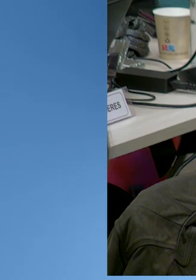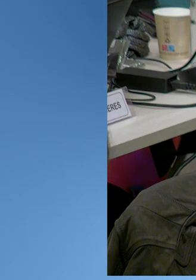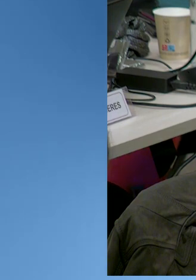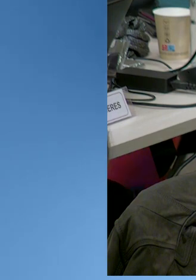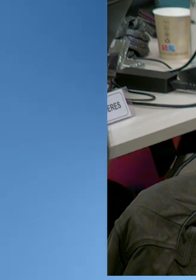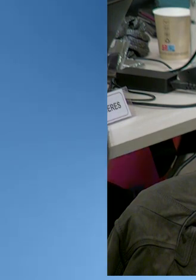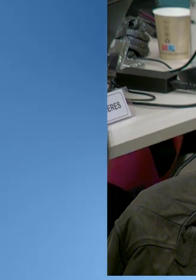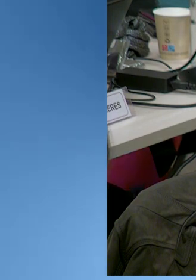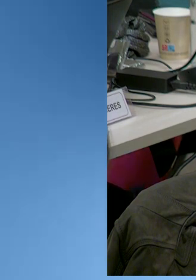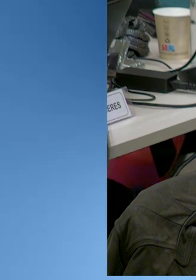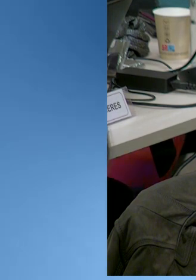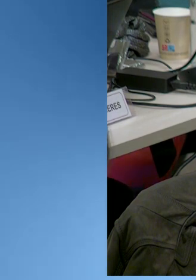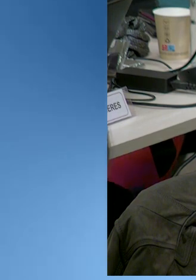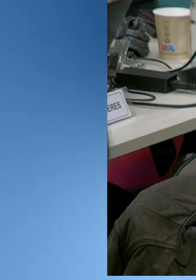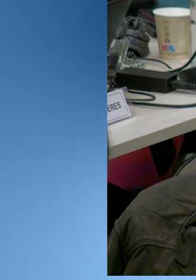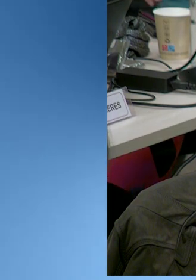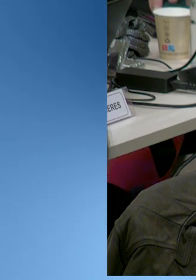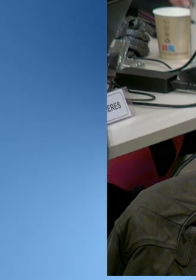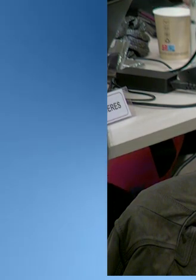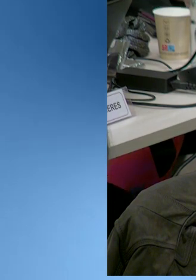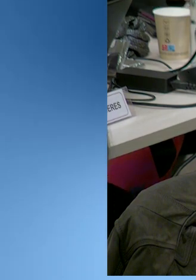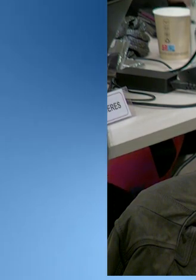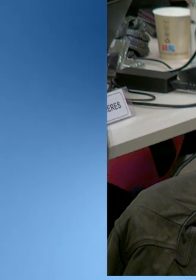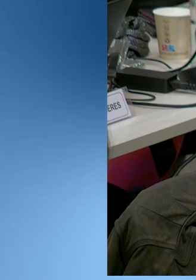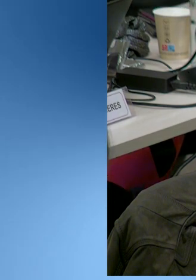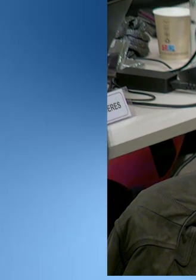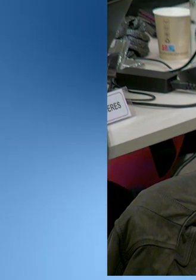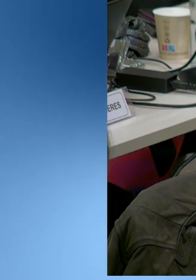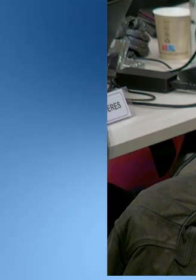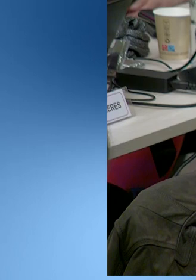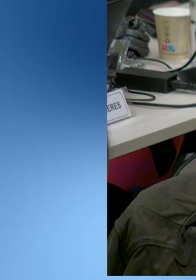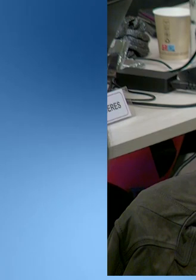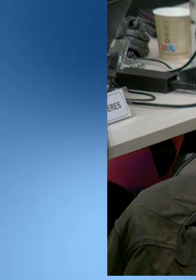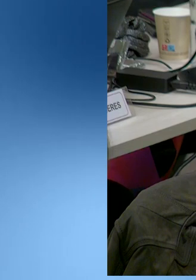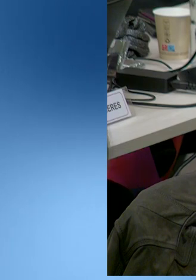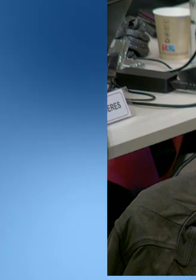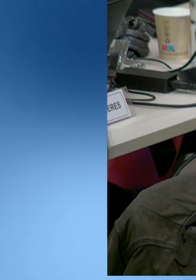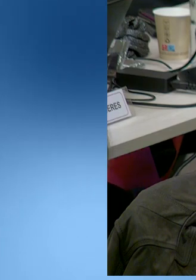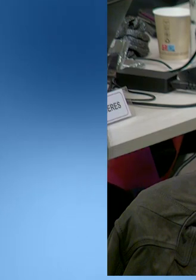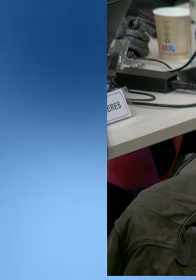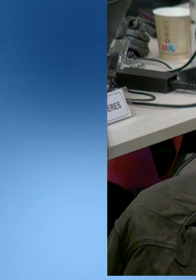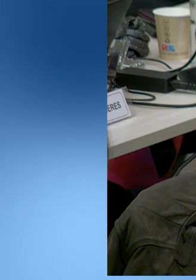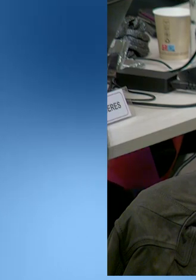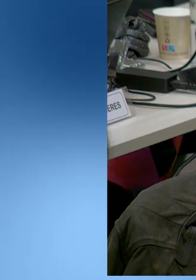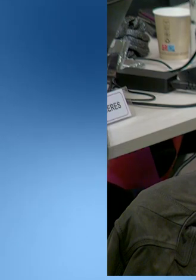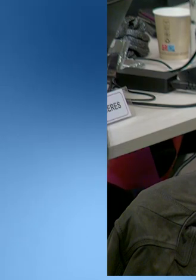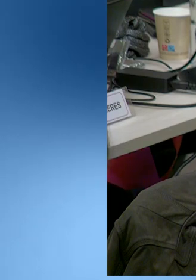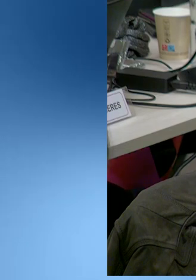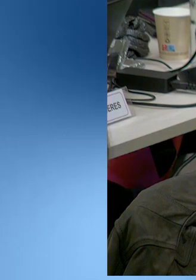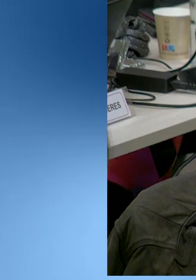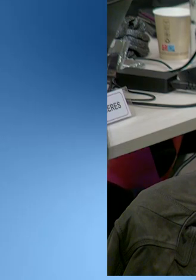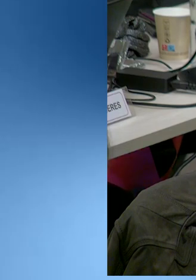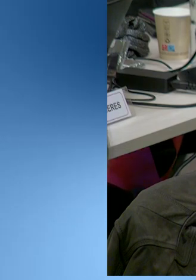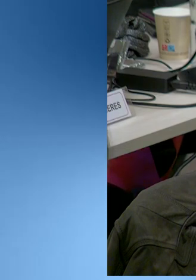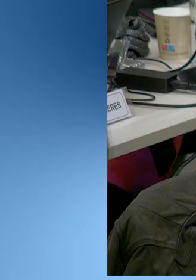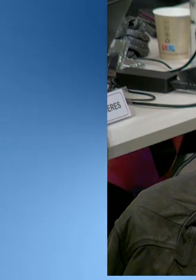puisque nous devons respecter les quotas que nous nous sommes fixés et que sur la liste d'attente nous avions également une grande diversité d'activités professionnelles qui étaient